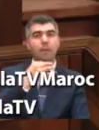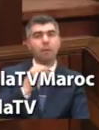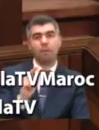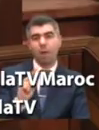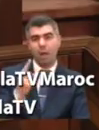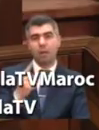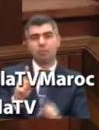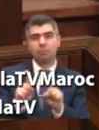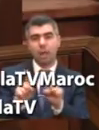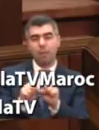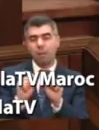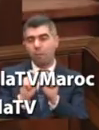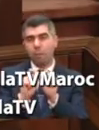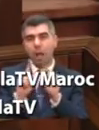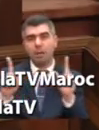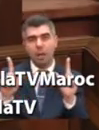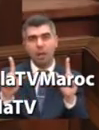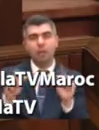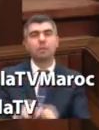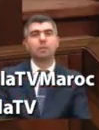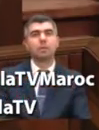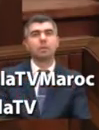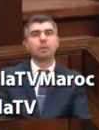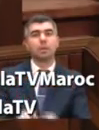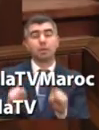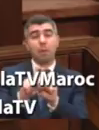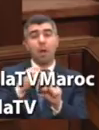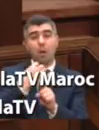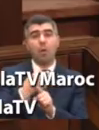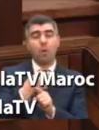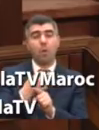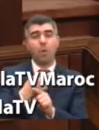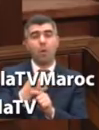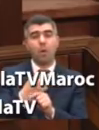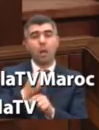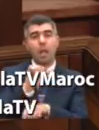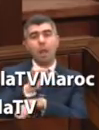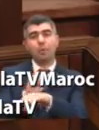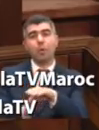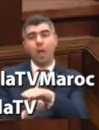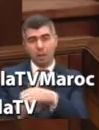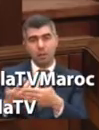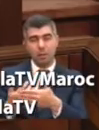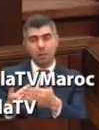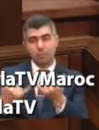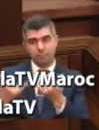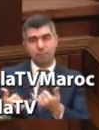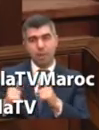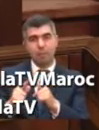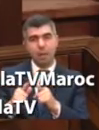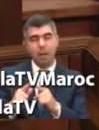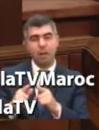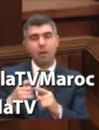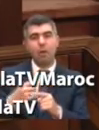يخص التوضيحات حول دور الكنوبس في الحالات الولادات القيصريه اللي صبحت اليوم، يعني باش طمأن